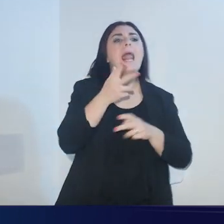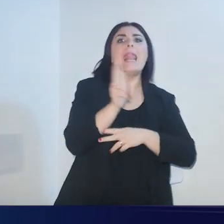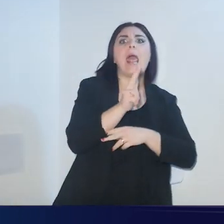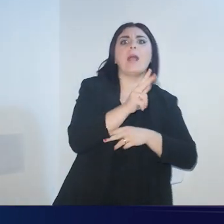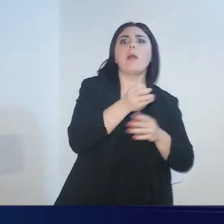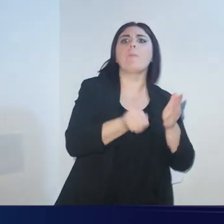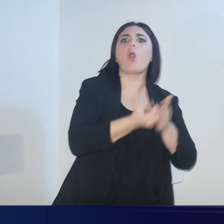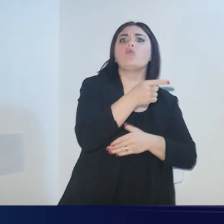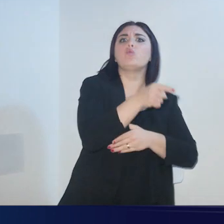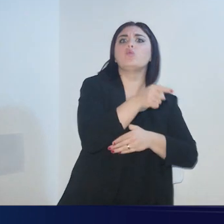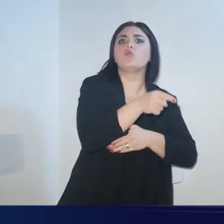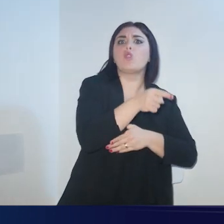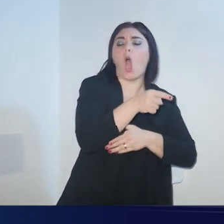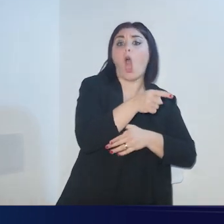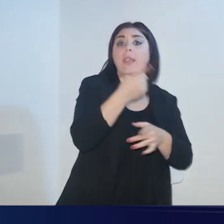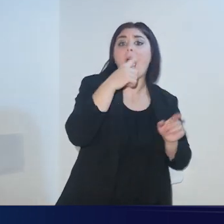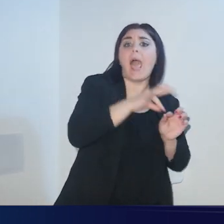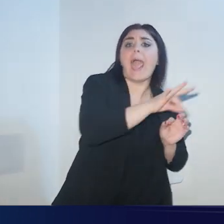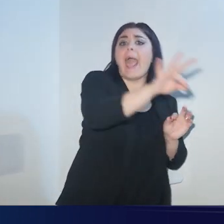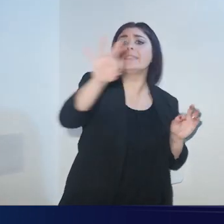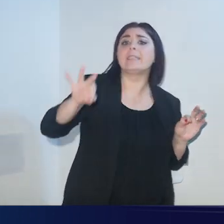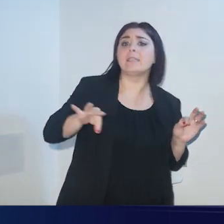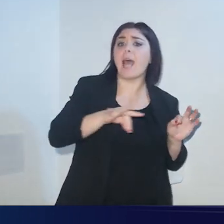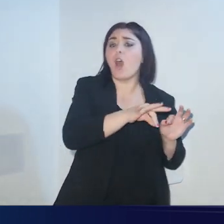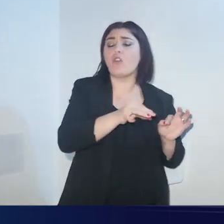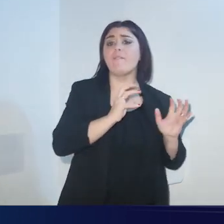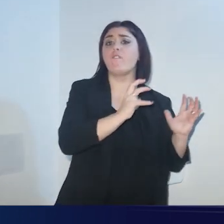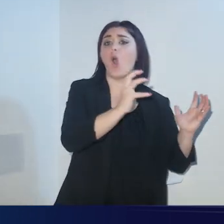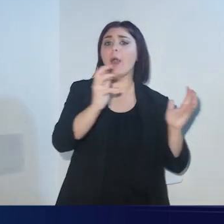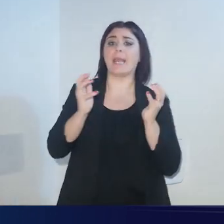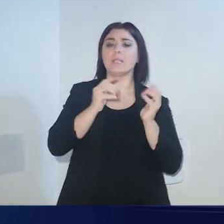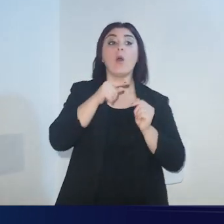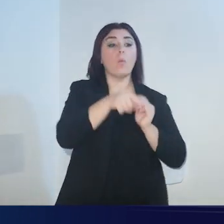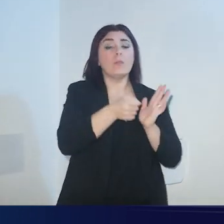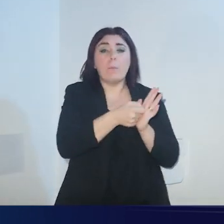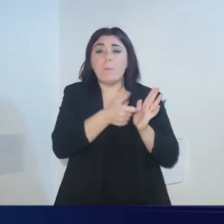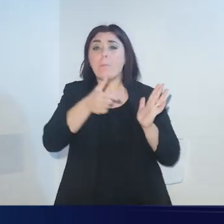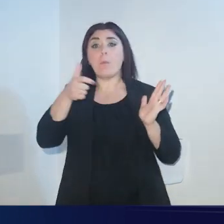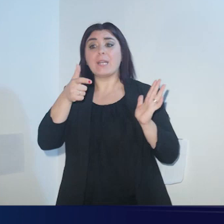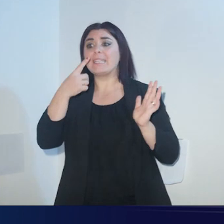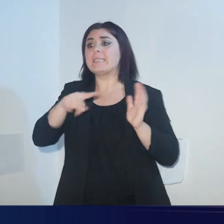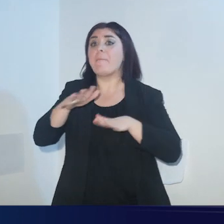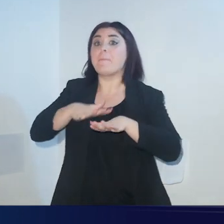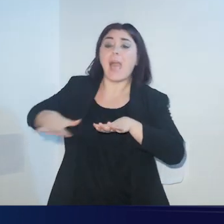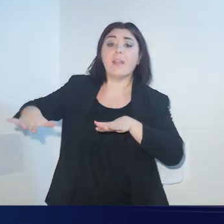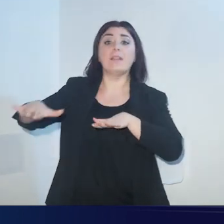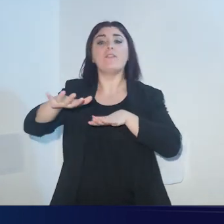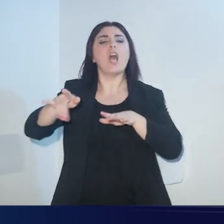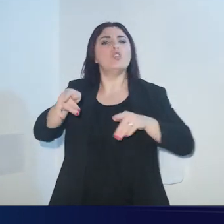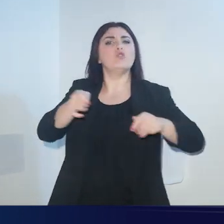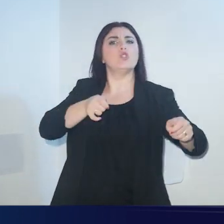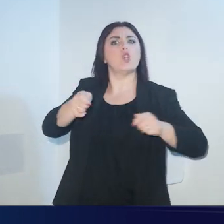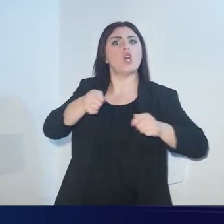prodotto da ogni ettaro di foresta. Questo dato è un dato fondamentale sia per la pianificazione e la